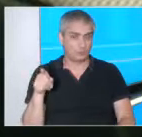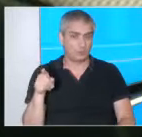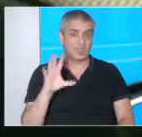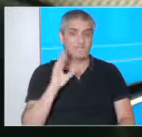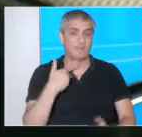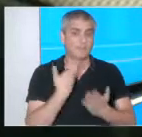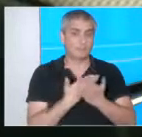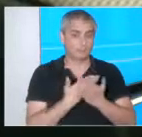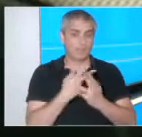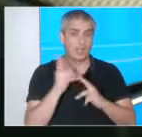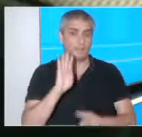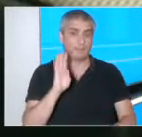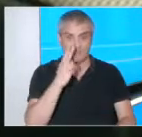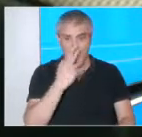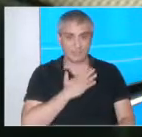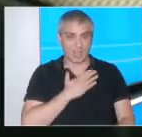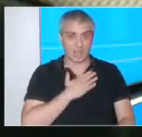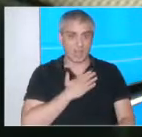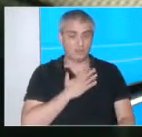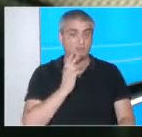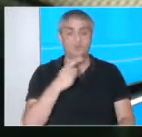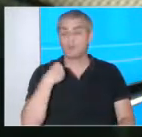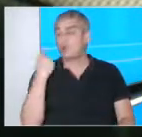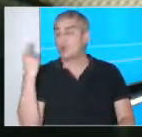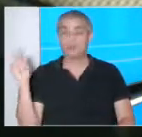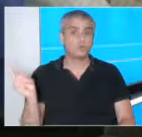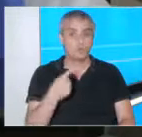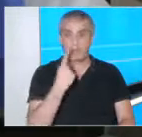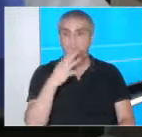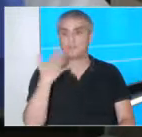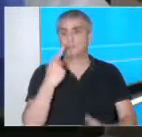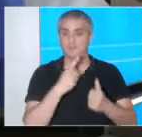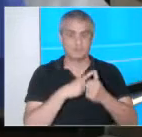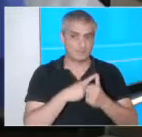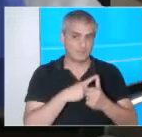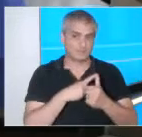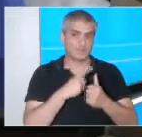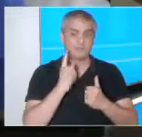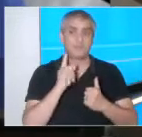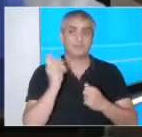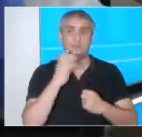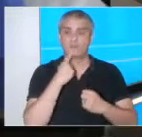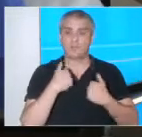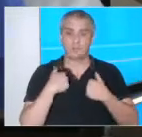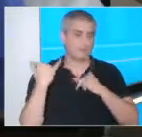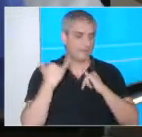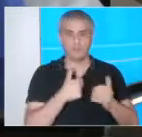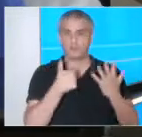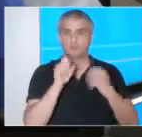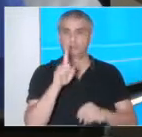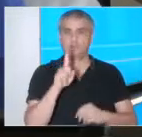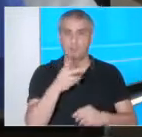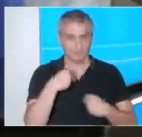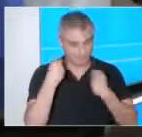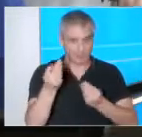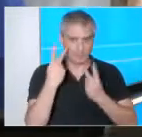ומה שמציע זה רק נתניהו, נראה לנו שאם ייתנו כל מי שרוצים, אם זה יהיה נתניהו, יהיה נתניהו, אבל אם מישהו אחר יבוא, אני מביא 61